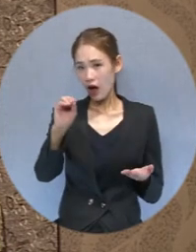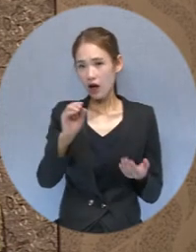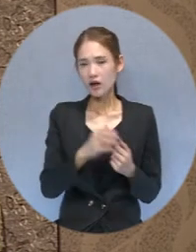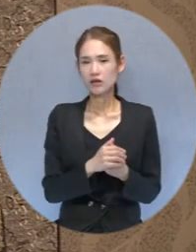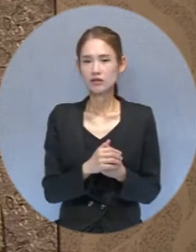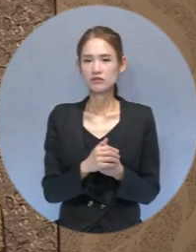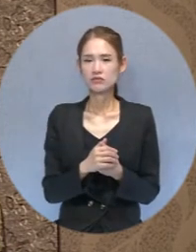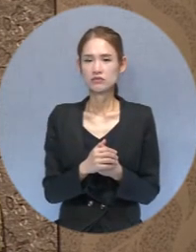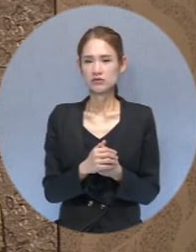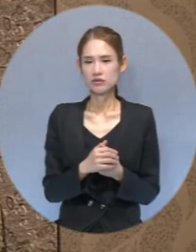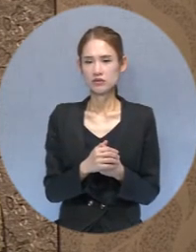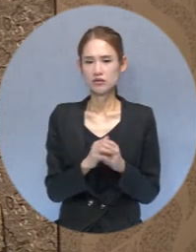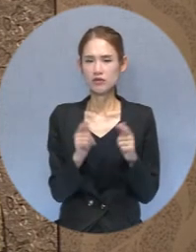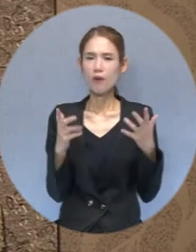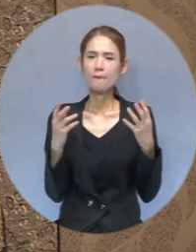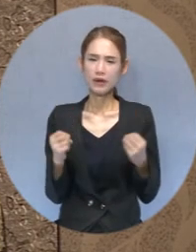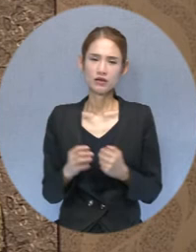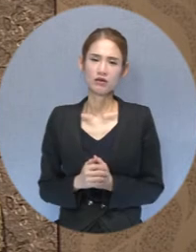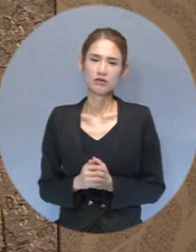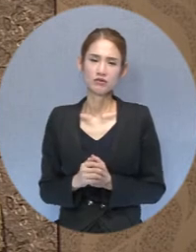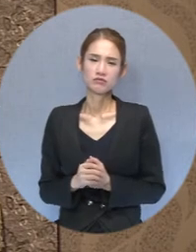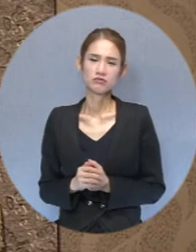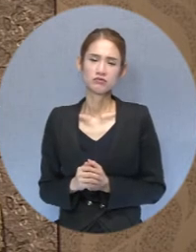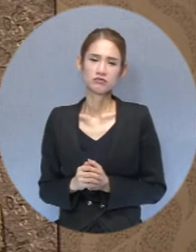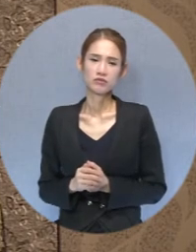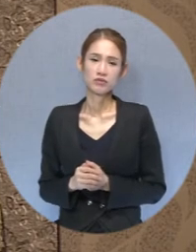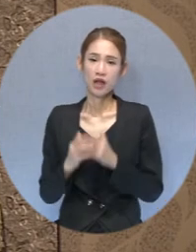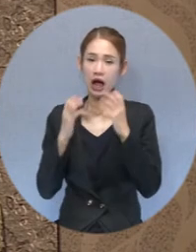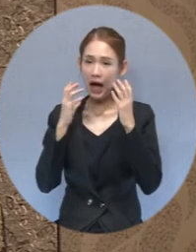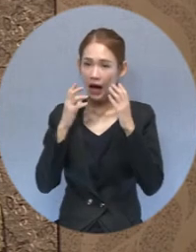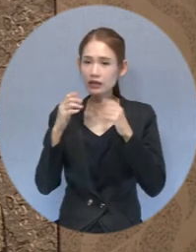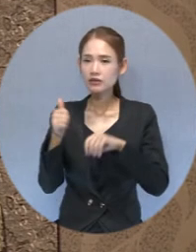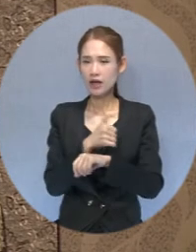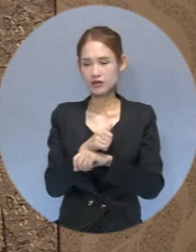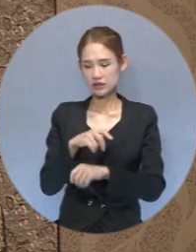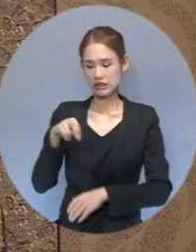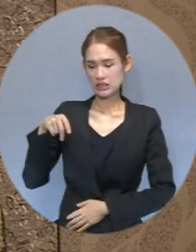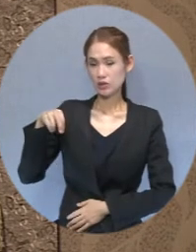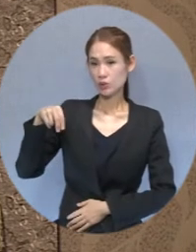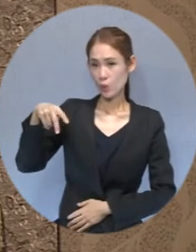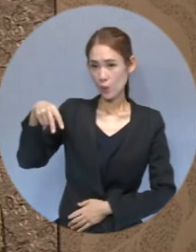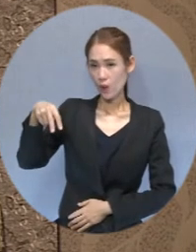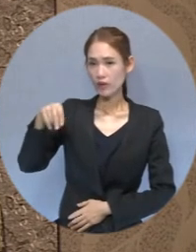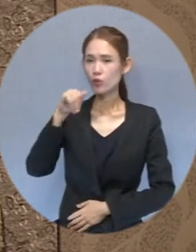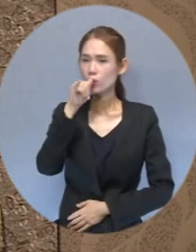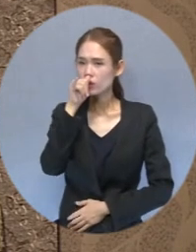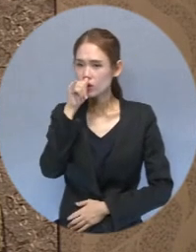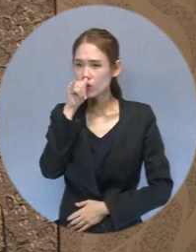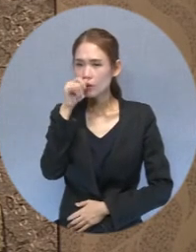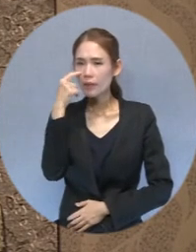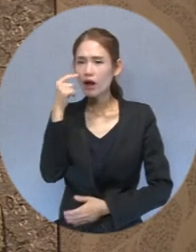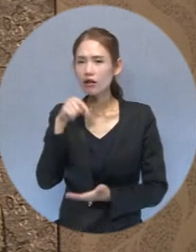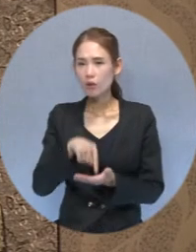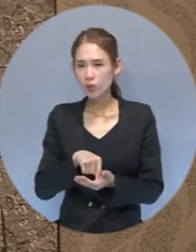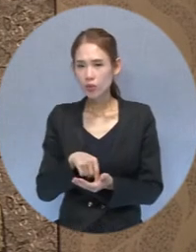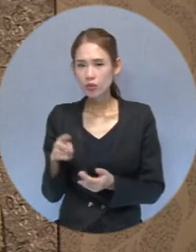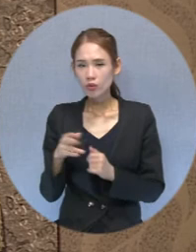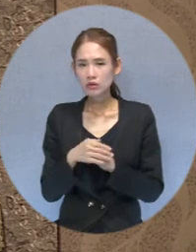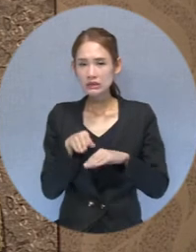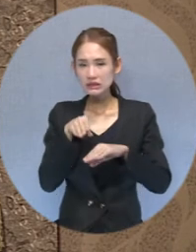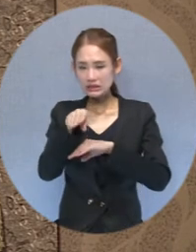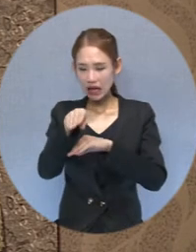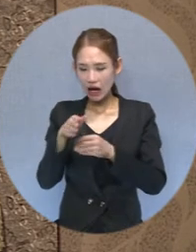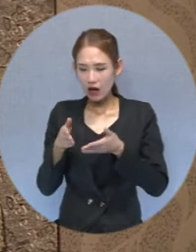못한 분들이 굉장히 많으세요. 네. 그게 아이들 다니는 인도에다가 널브러져 있을 수도 있고 예. 차도에 널브러질 수